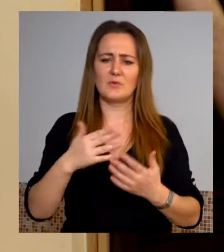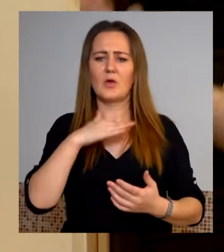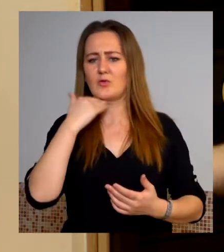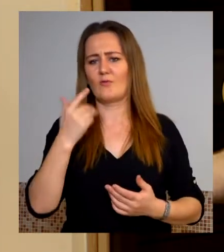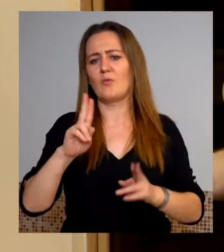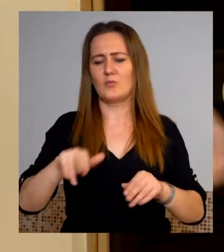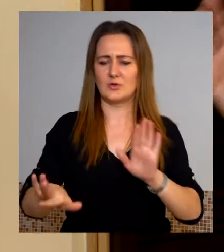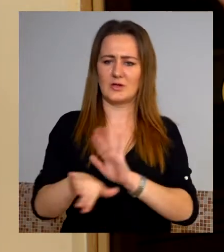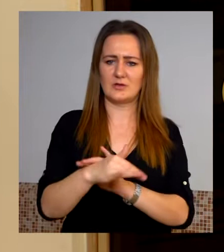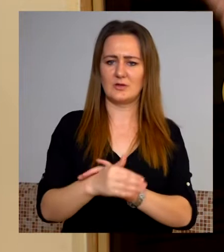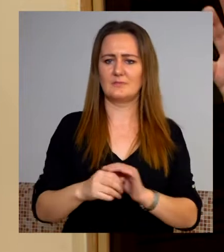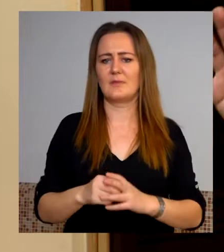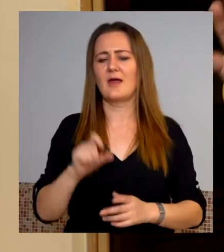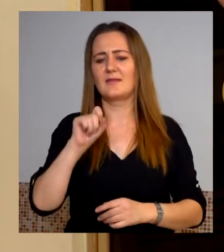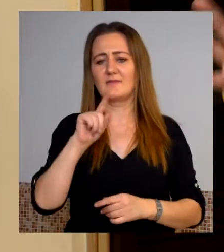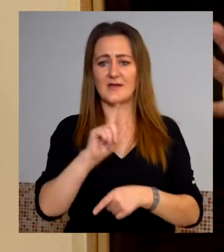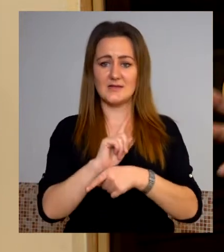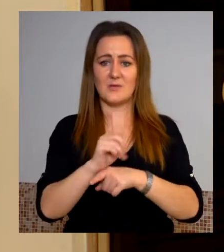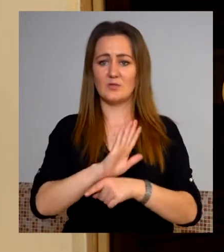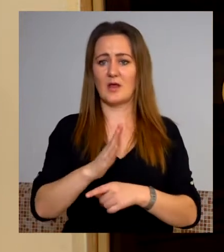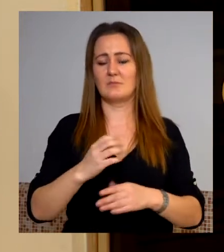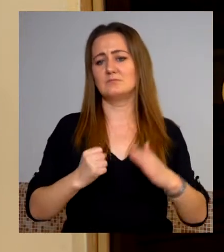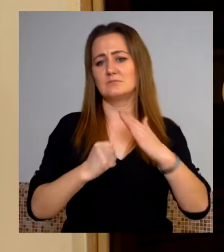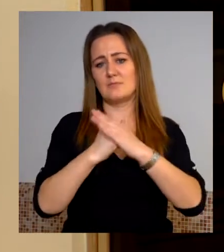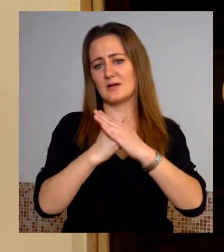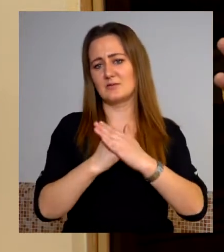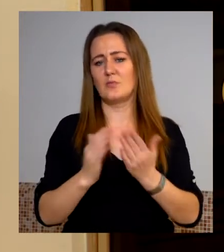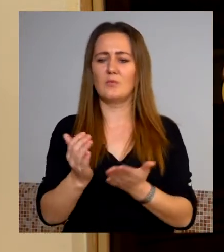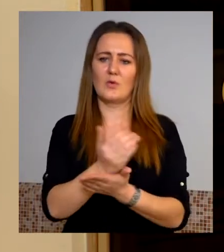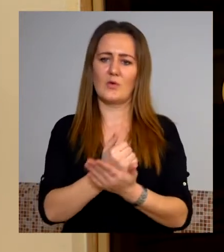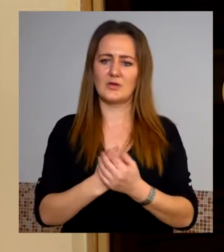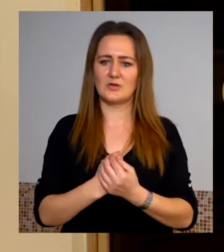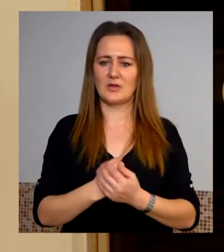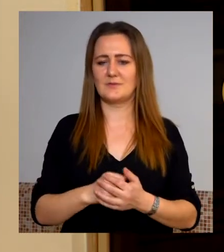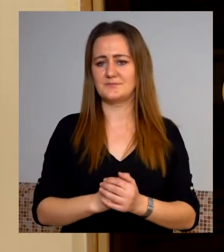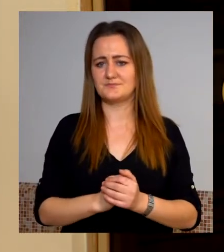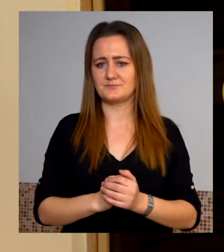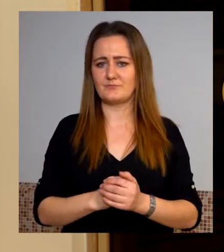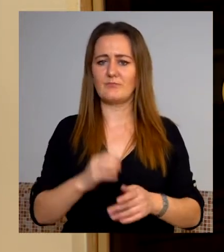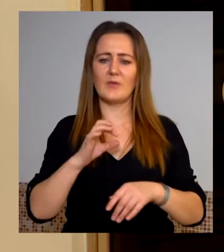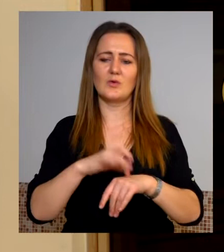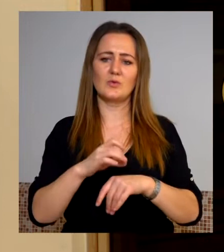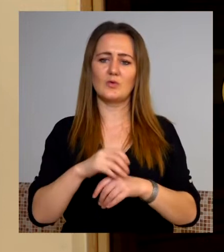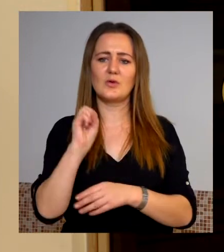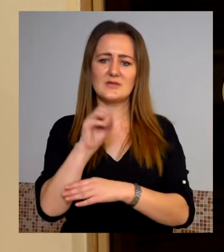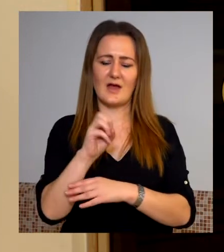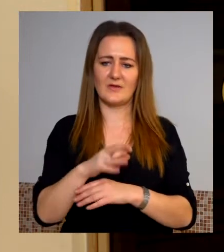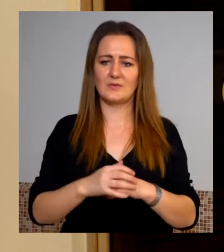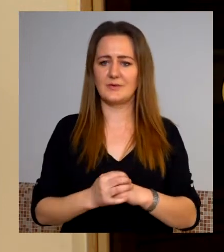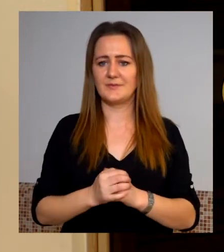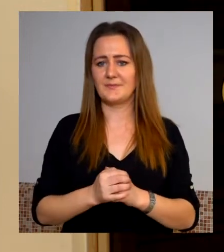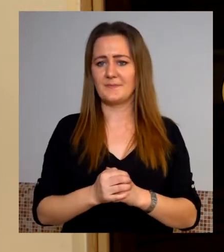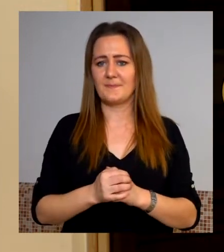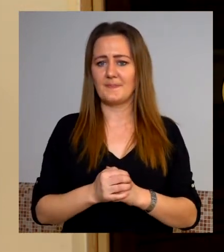minuta, 12 minuta je maksimum korištenja koji vam savjetuju stručnjaci da biste trebali u prvom krugu provesti u